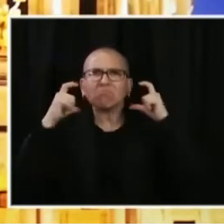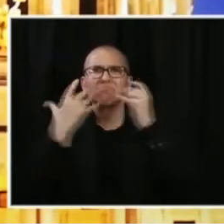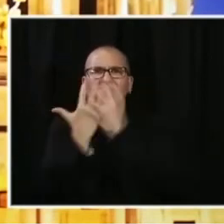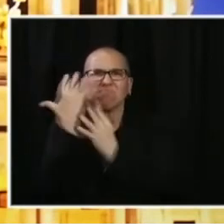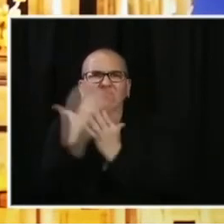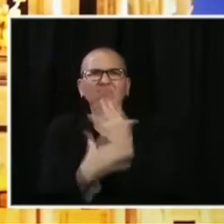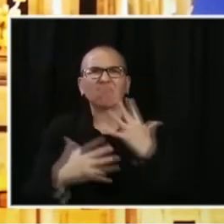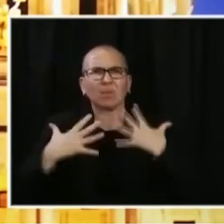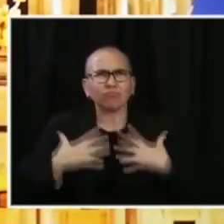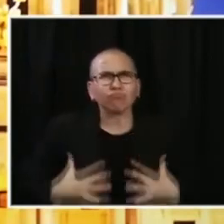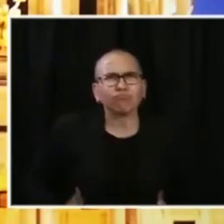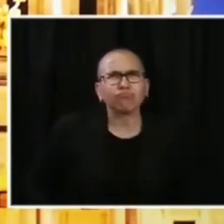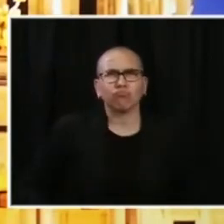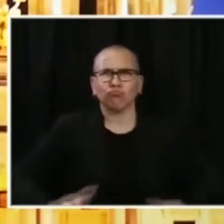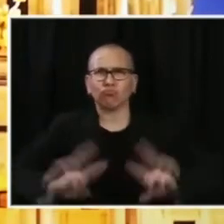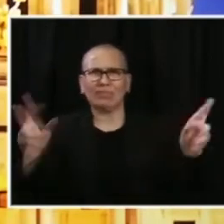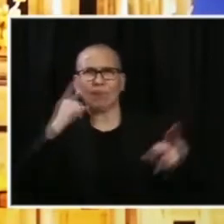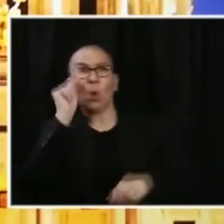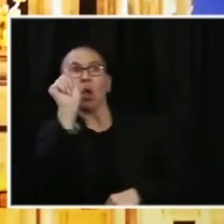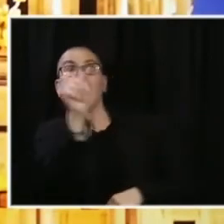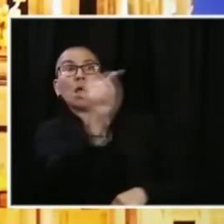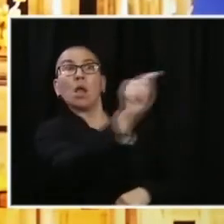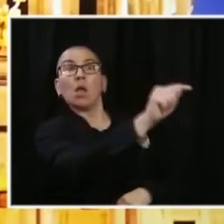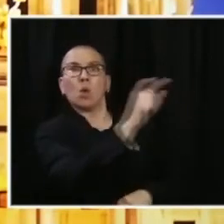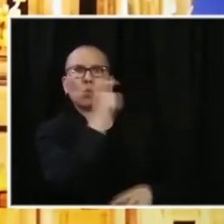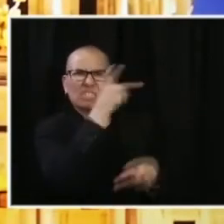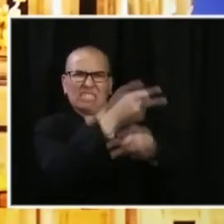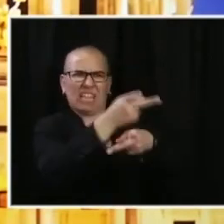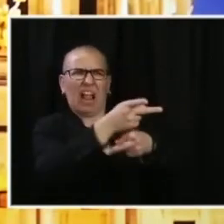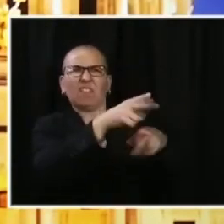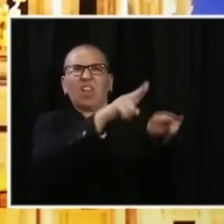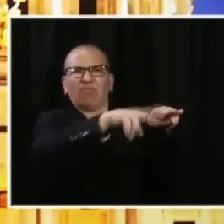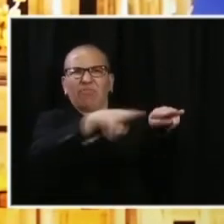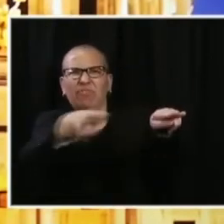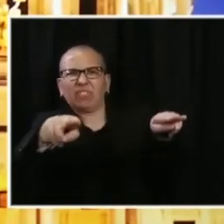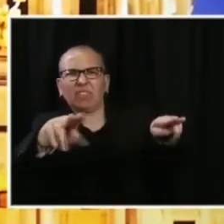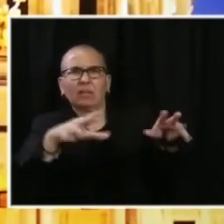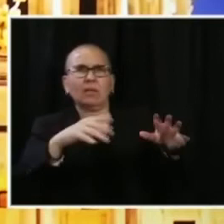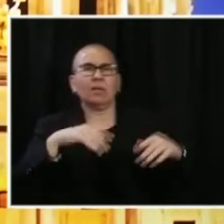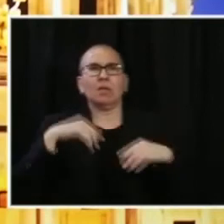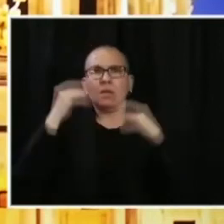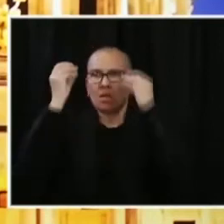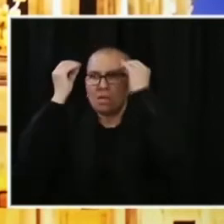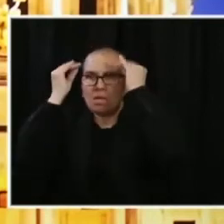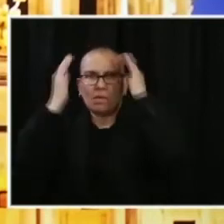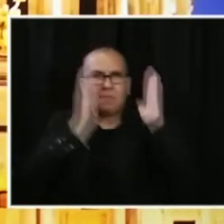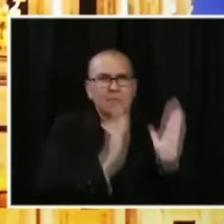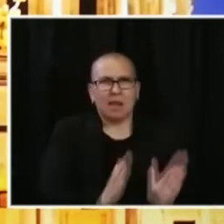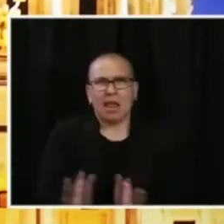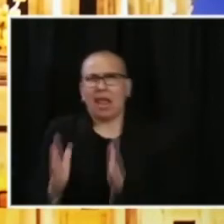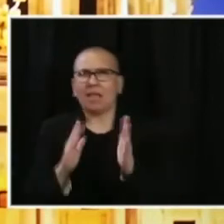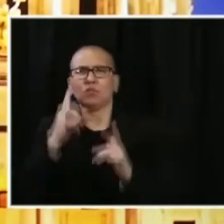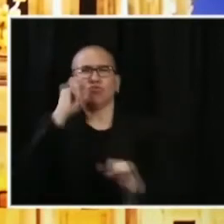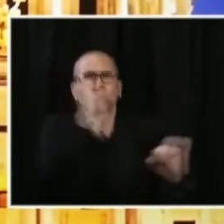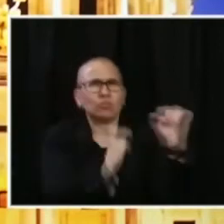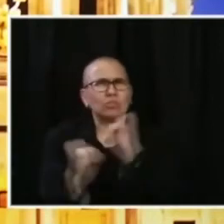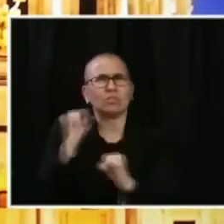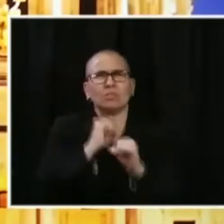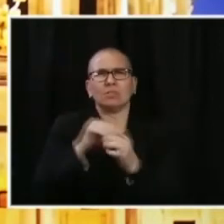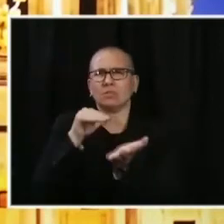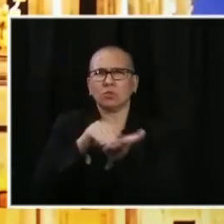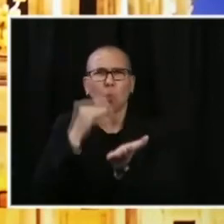mua cho khứ nhà nào là một tỷ thay rồi cho nên không được to, thế cho mua là lúc anh giao thằng nào không được to, bây mua kể là một ba tàu rồi cho